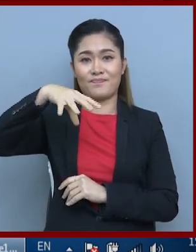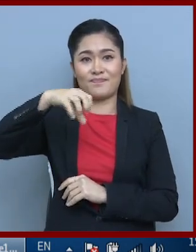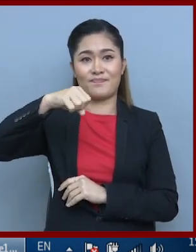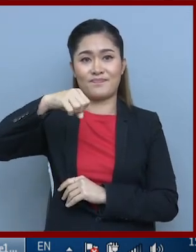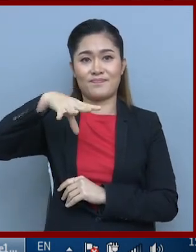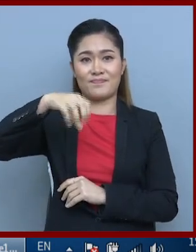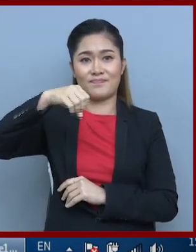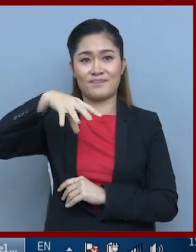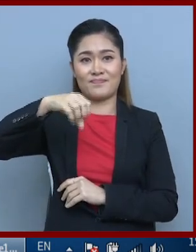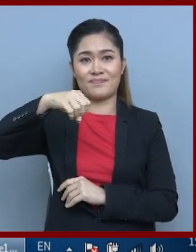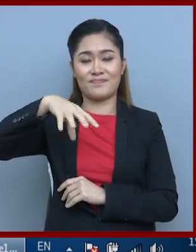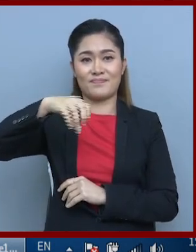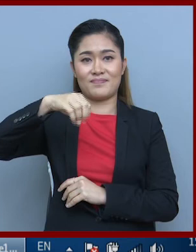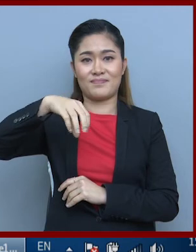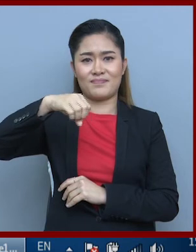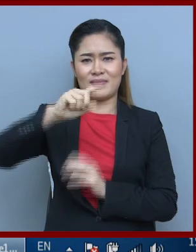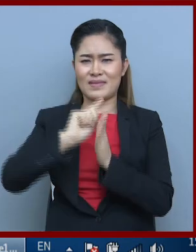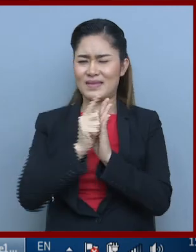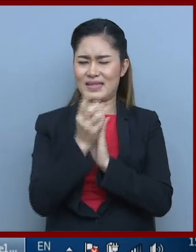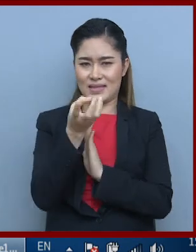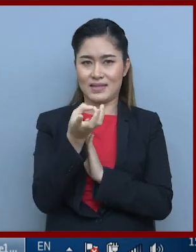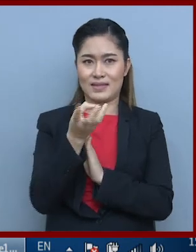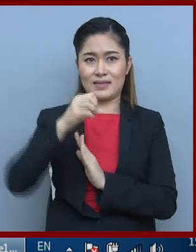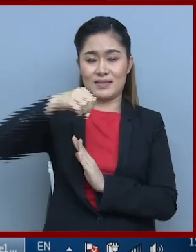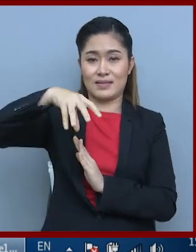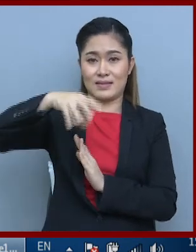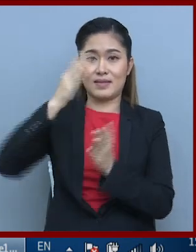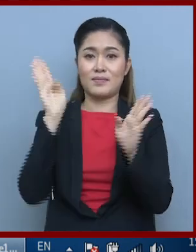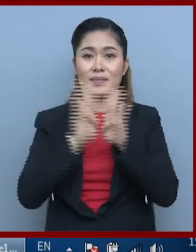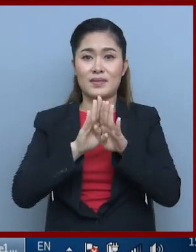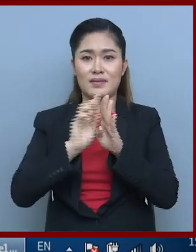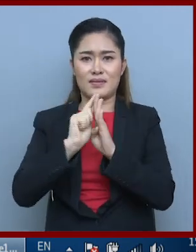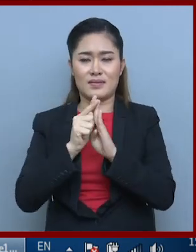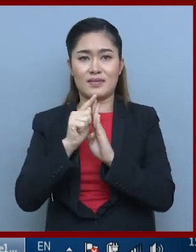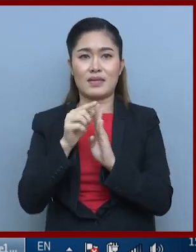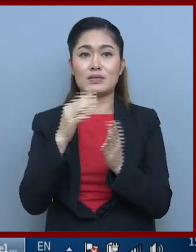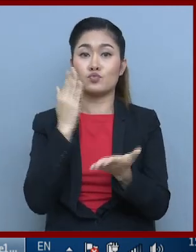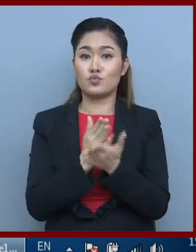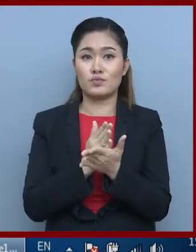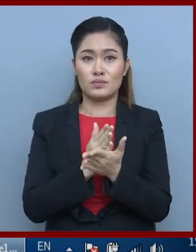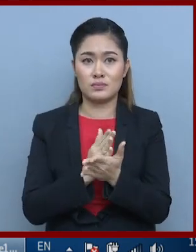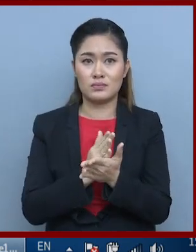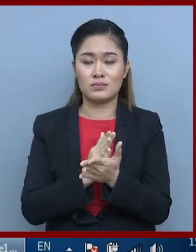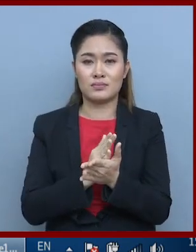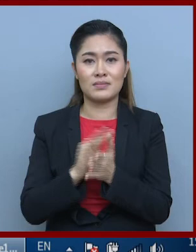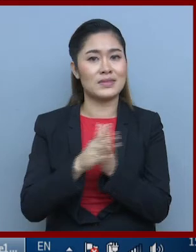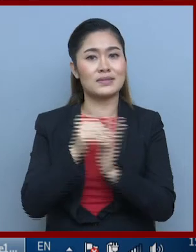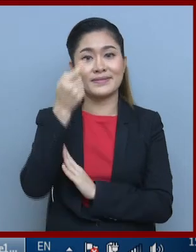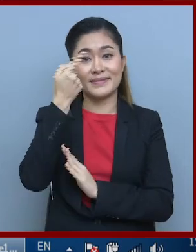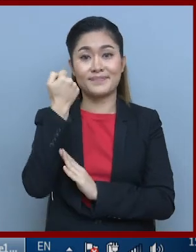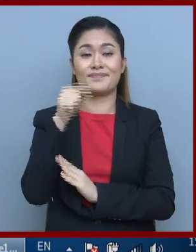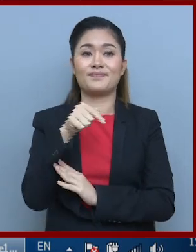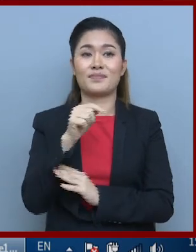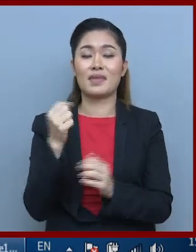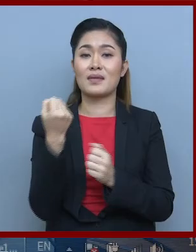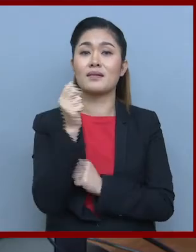ปิ๊บปิ๊บครึ่งวินาทีติดครึ่งวินาทีดับครึ่งวินาทีเรากดปุ่ม stop ก็จะหยุดการกระพริบ